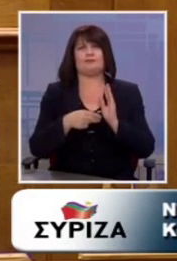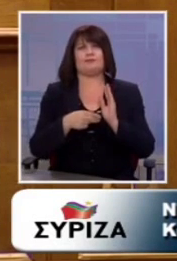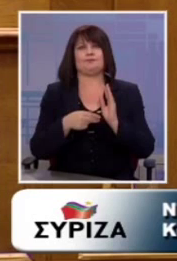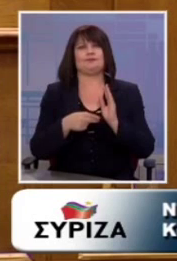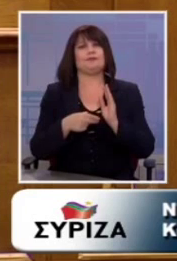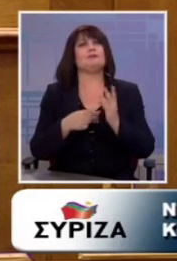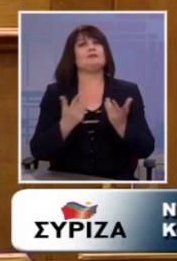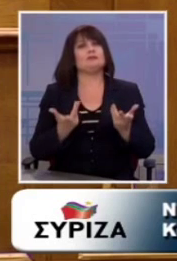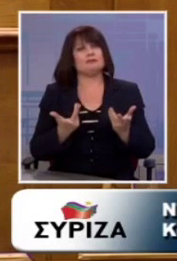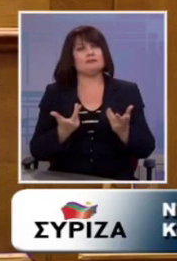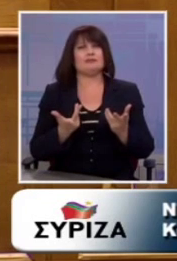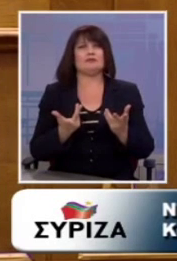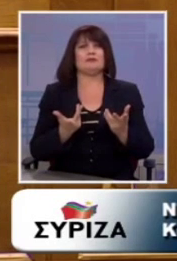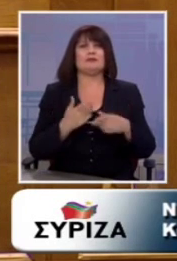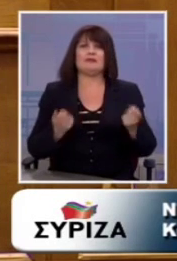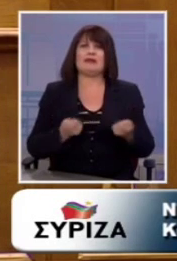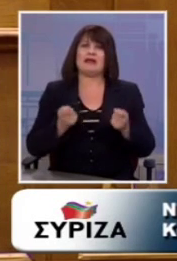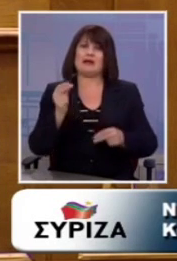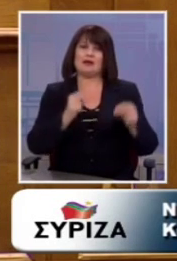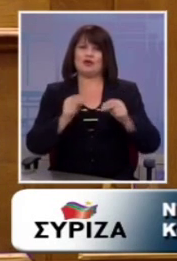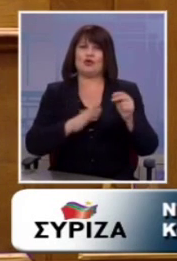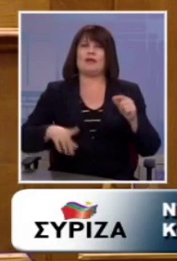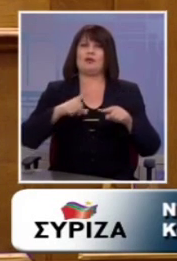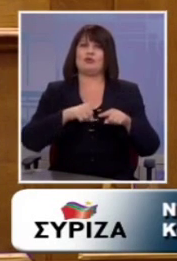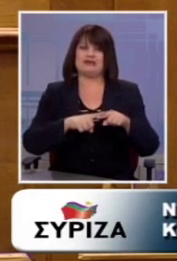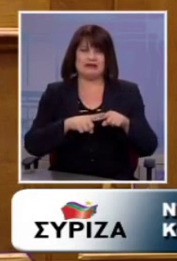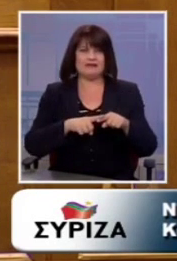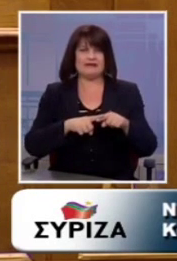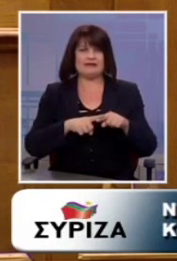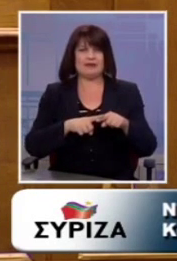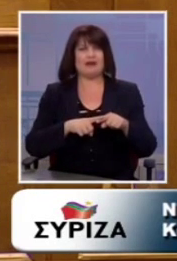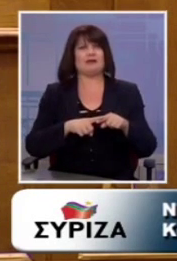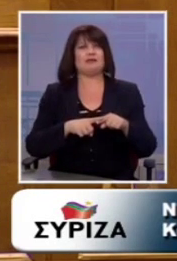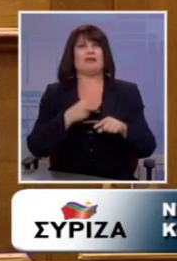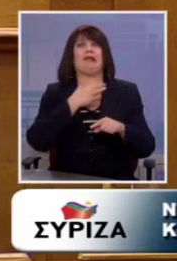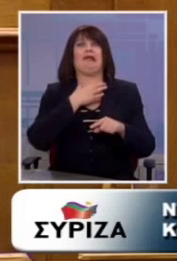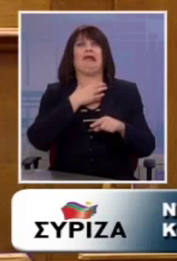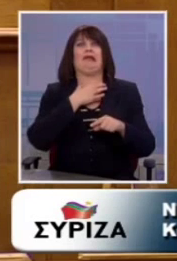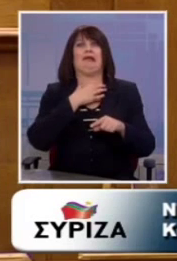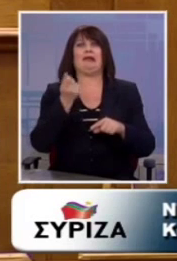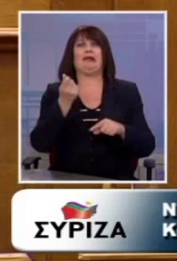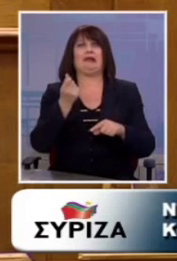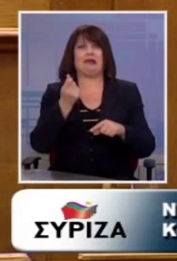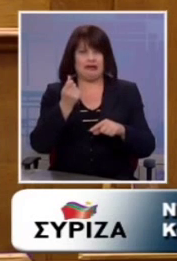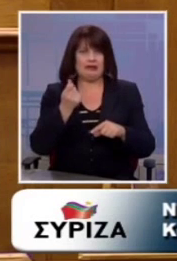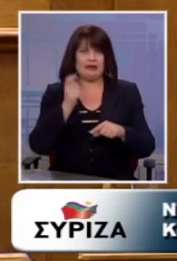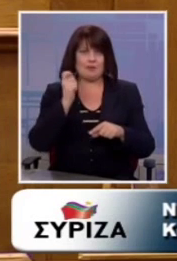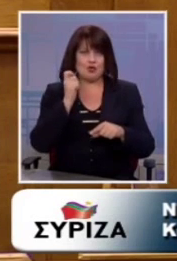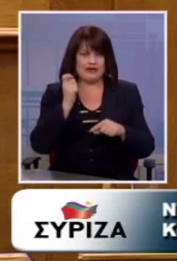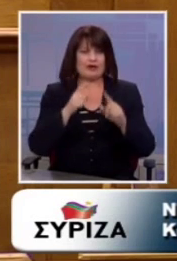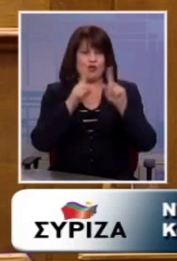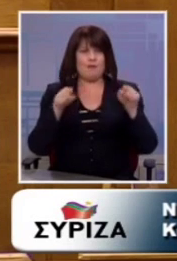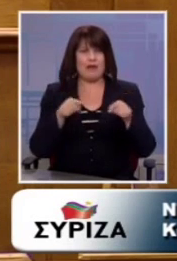προκειμένου να διεξαχθεί το δημοψήφισμα χωρίς να δημιουργείται ένα ασφιχτικό χρηματοδοτικό και πολιτικό